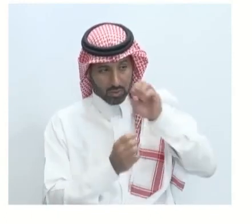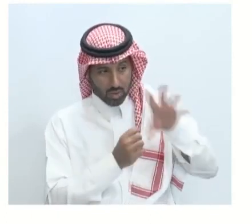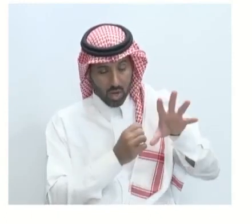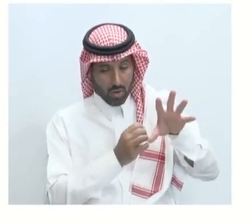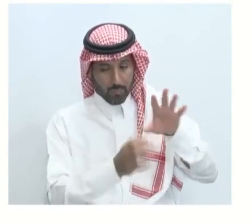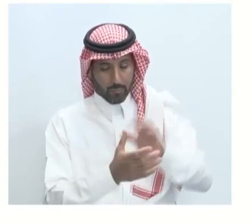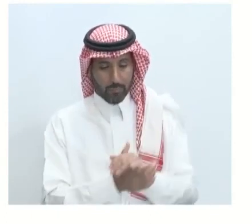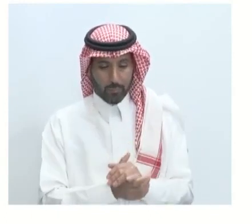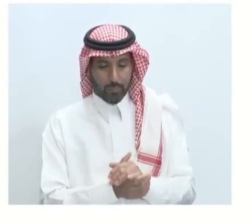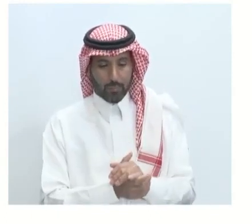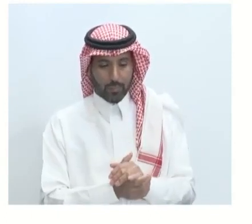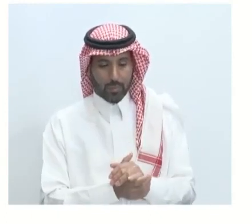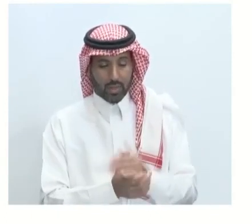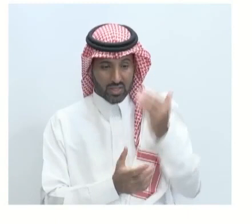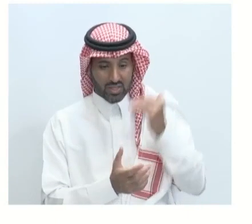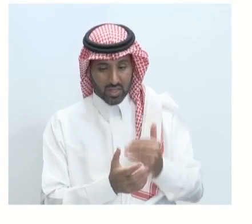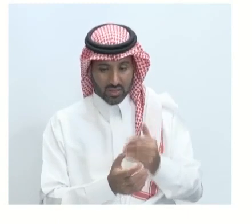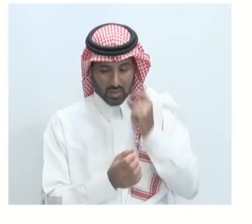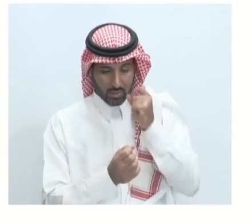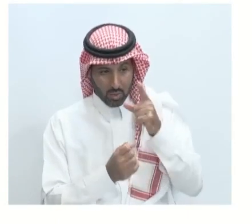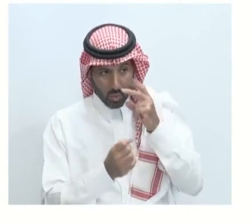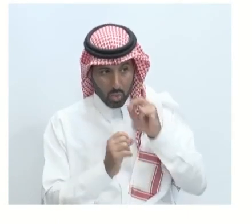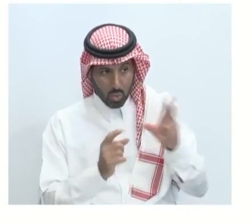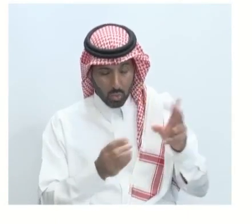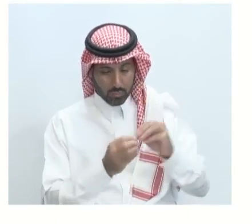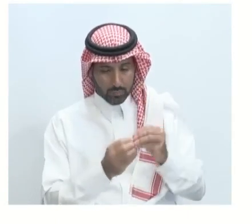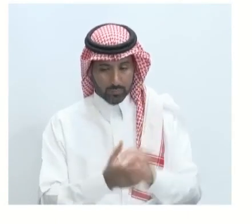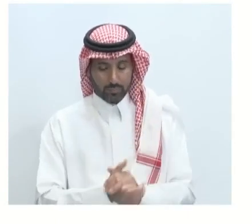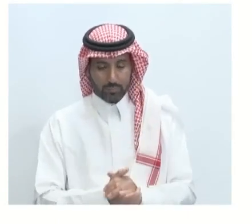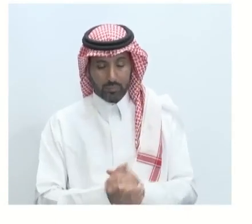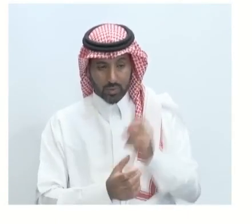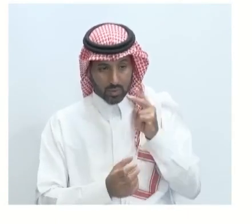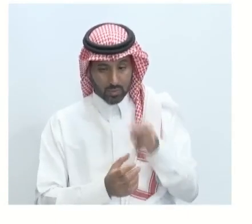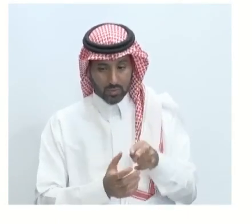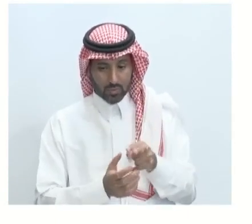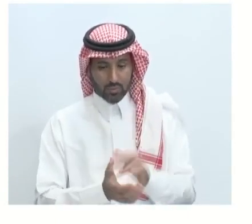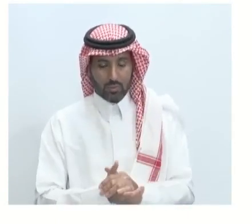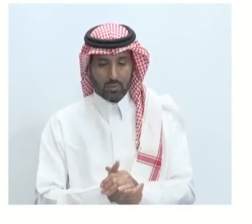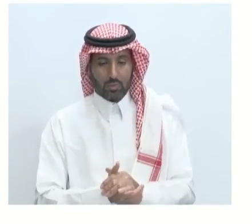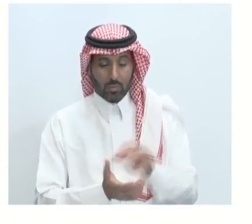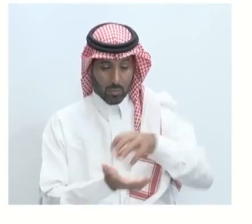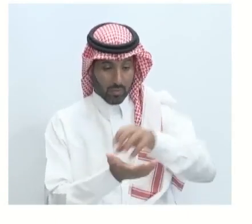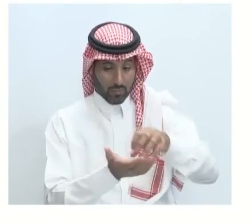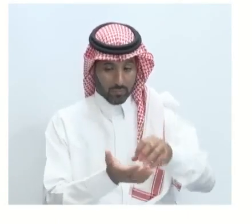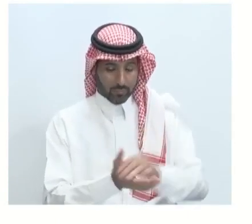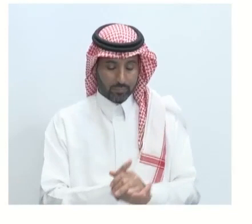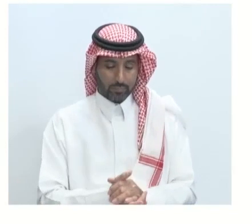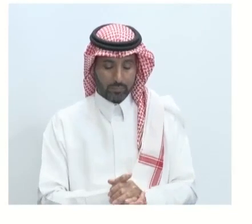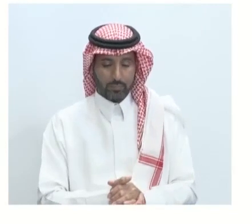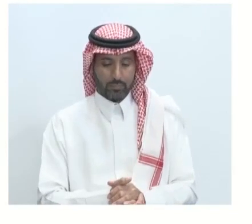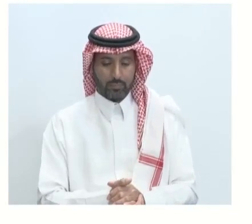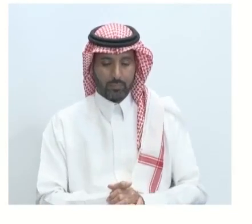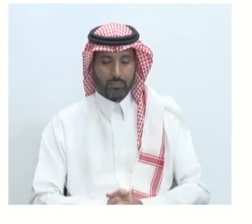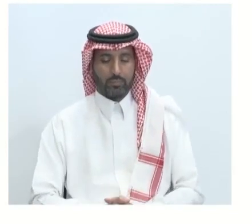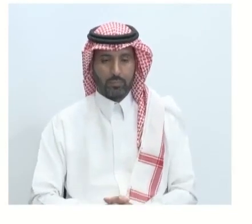للاشعه تحت الحمراء على تلسكوبات الضوء المرئي حتى يمكن الرصد في هذا النطاق